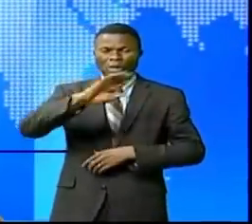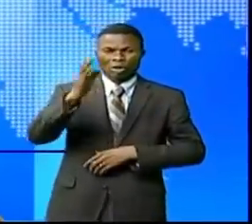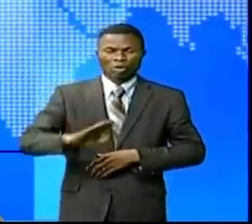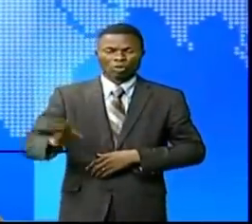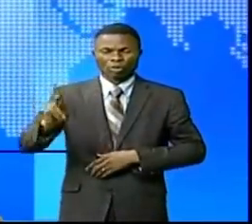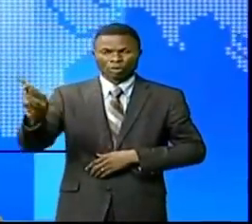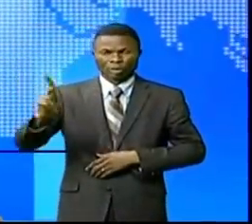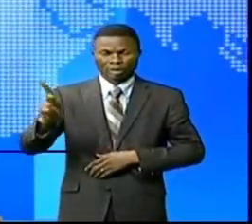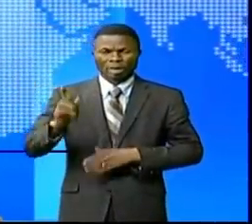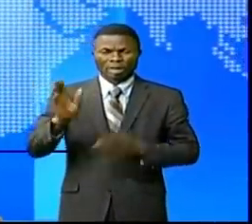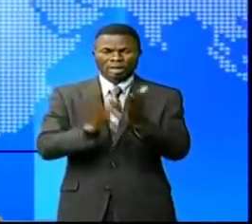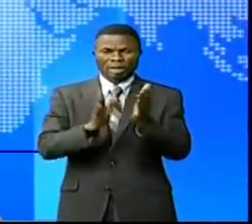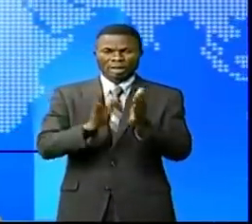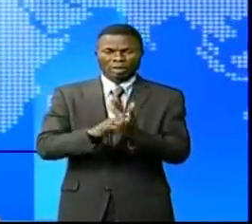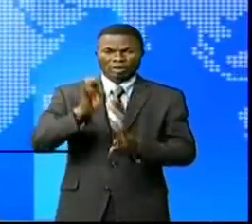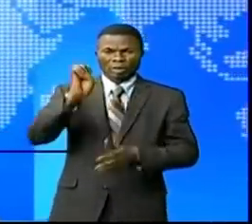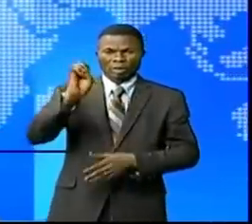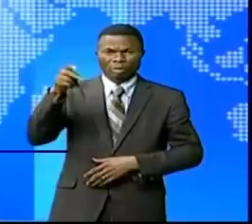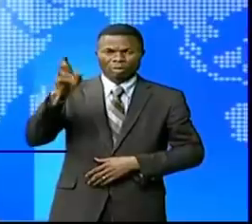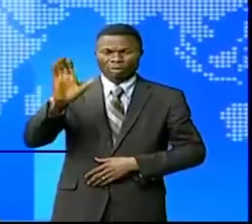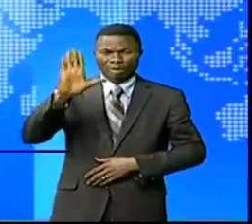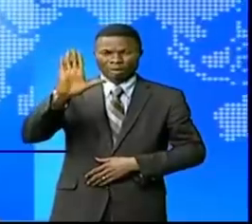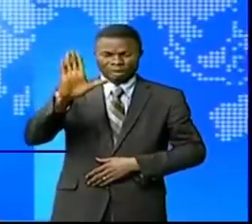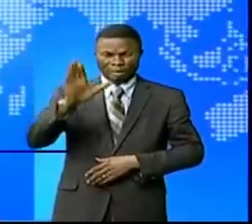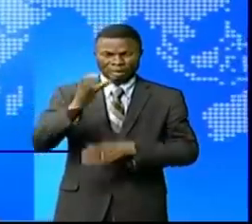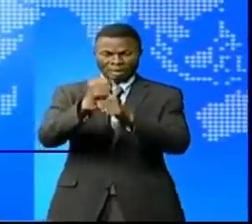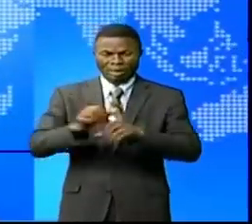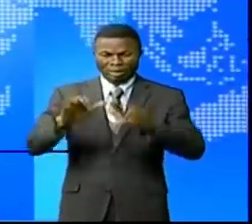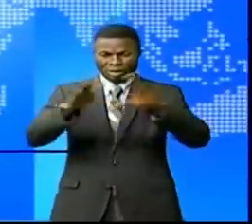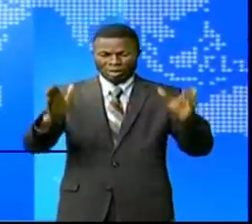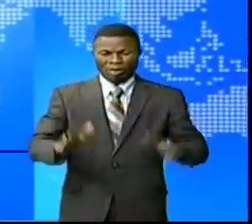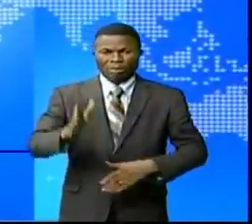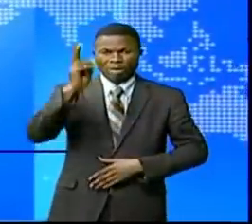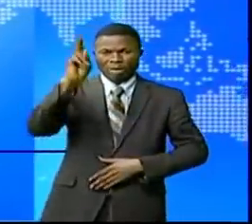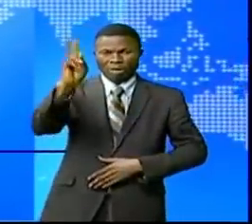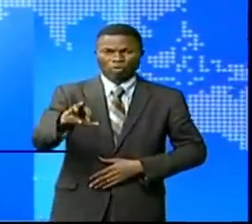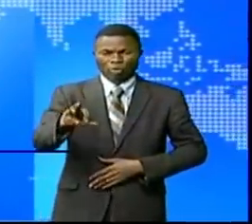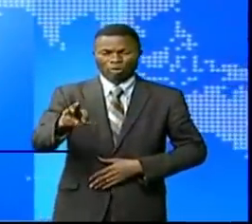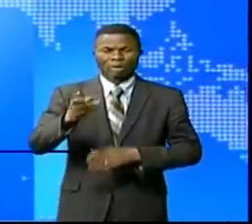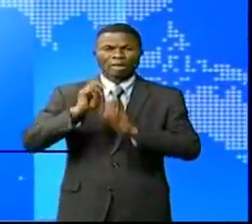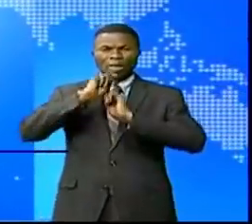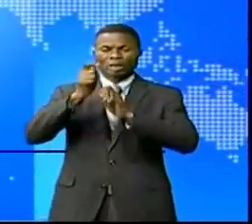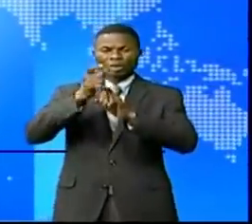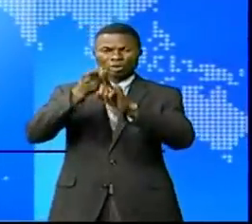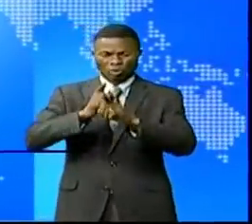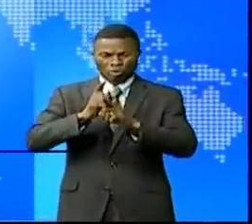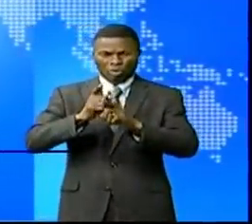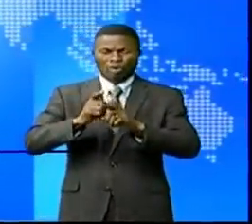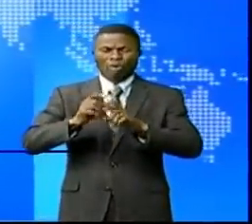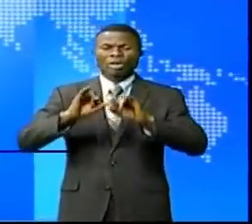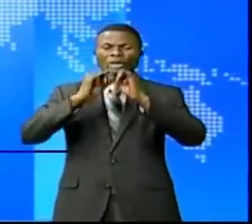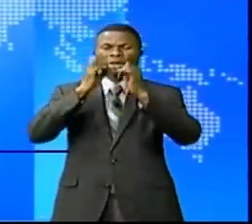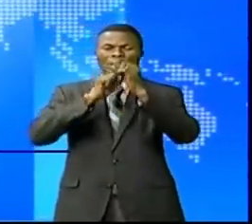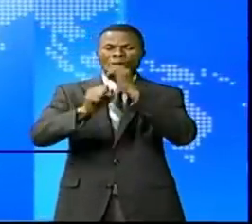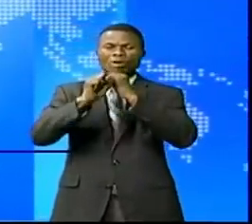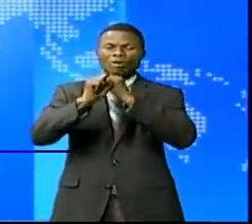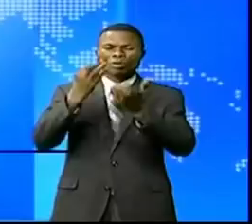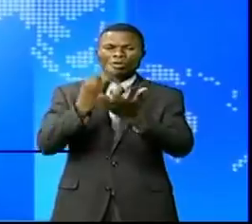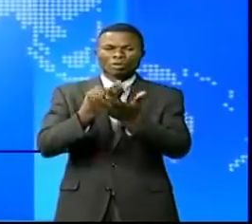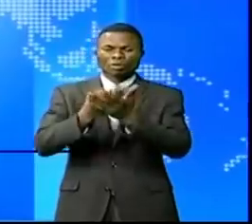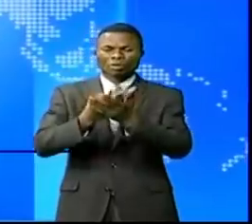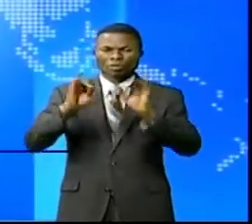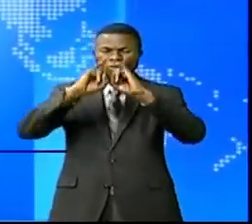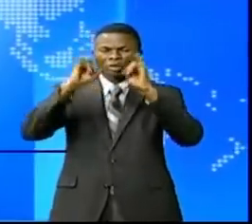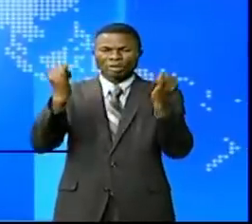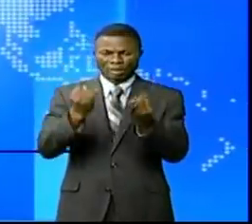P5 Bikanga a reçu 300 bons pupitres, un don du Fonds de promotion de l'éducation nationale dans le cadre de